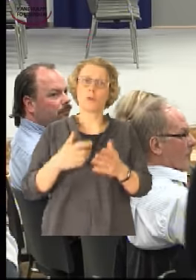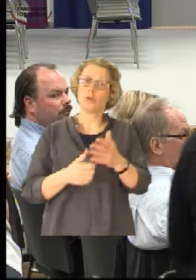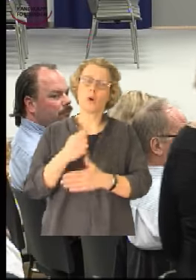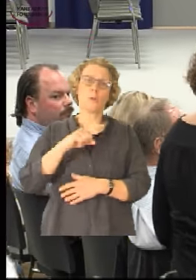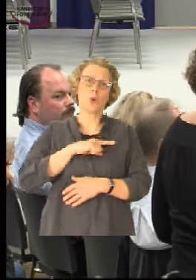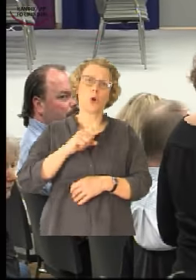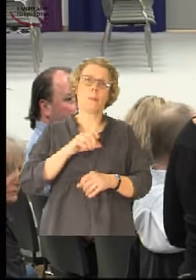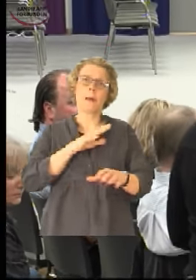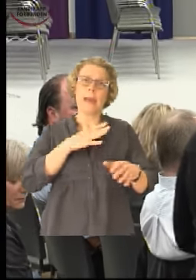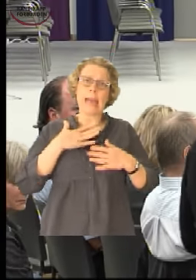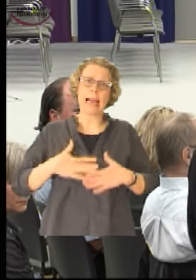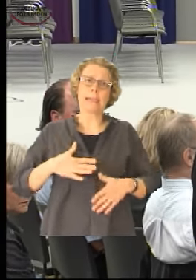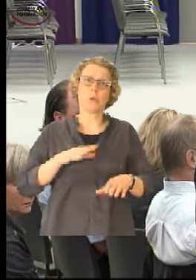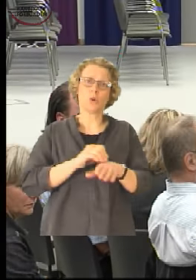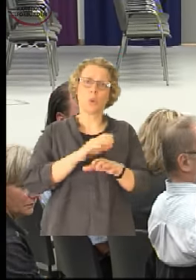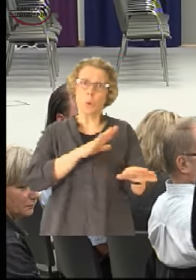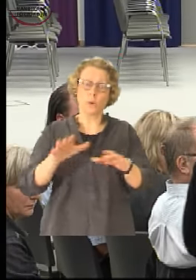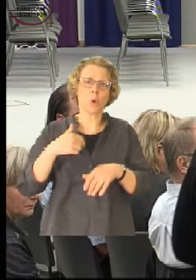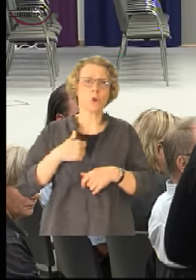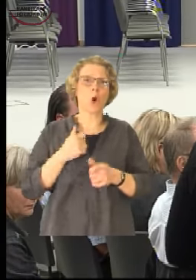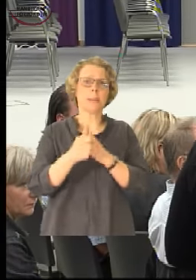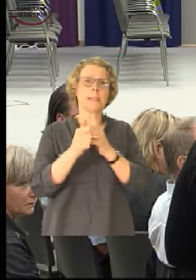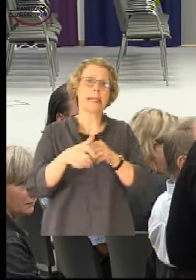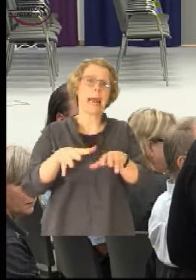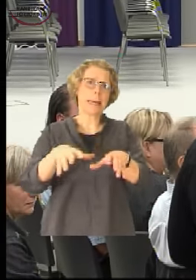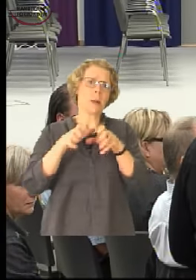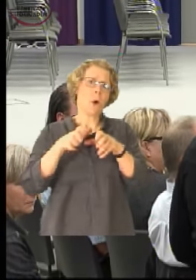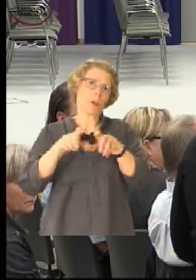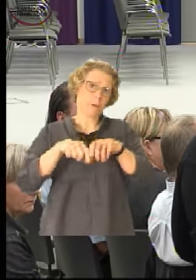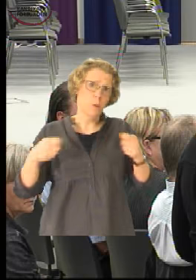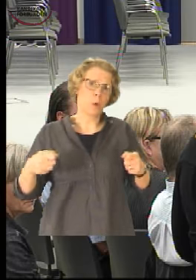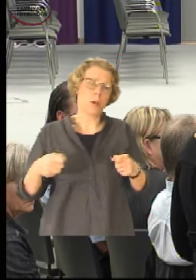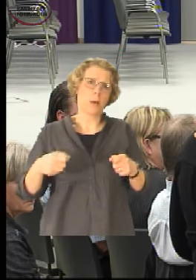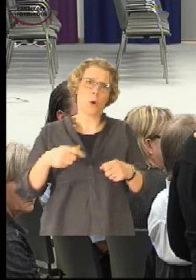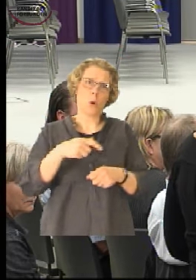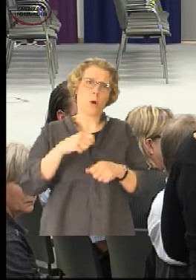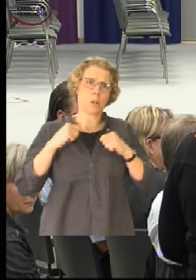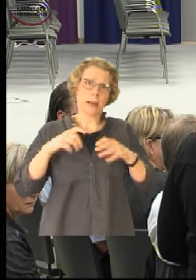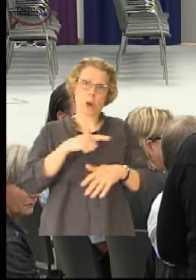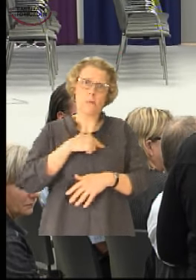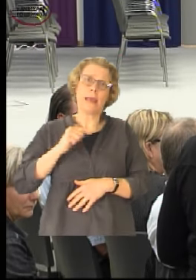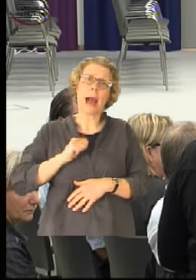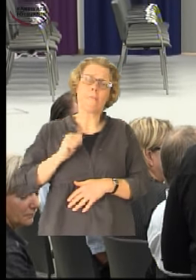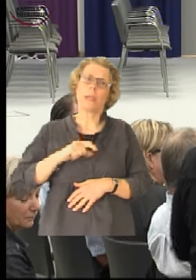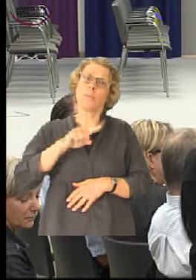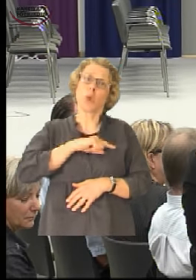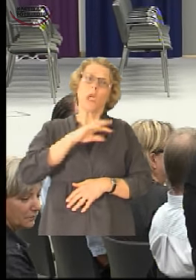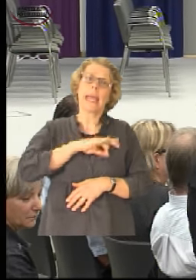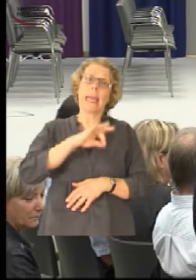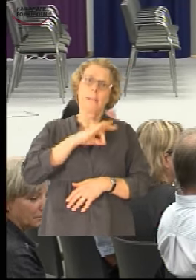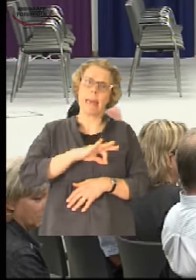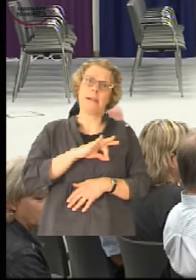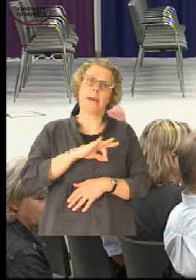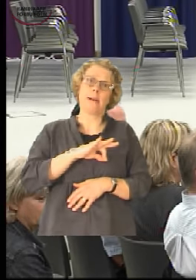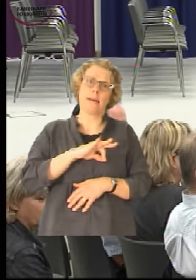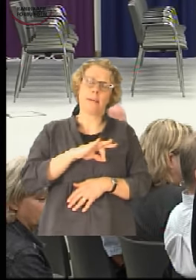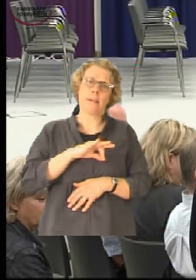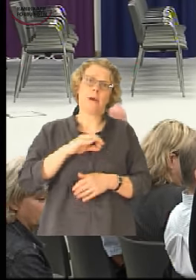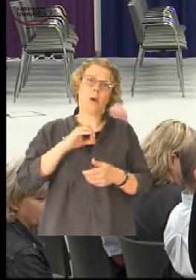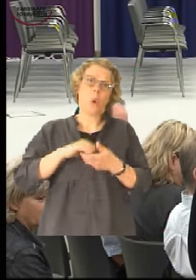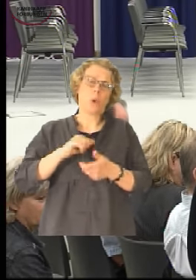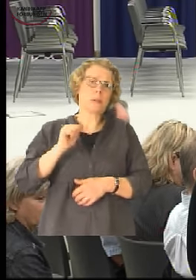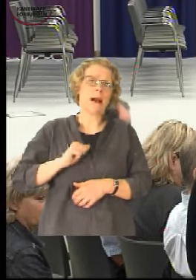ju då Reumatikerförbundet och är ordförande där och vi är storkonsumenter utav läkemedel och hälso- och sjukvård och det är vi ju de flesta av oss här inne